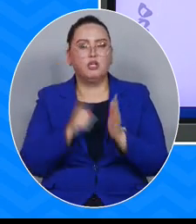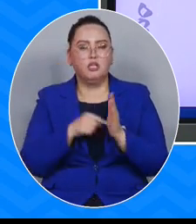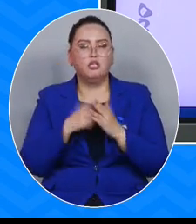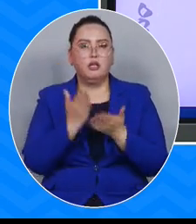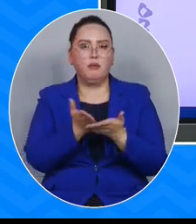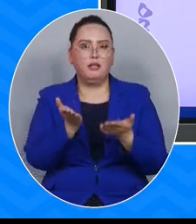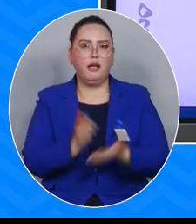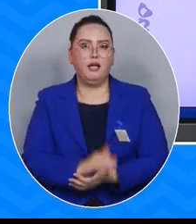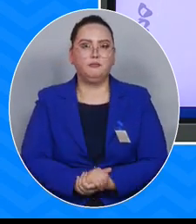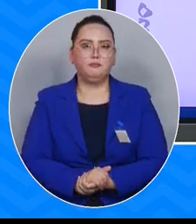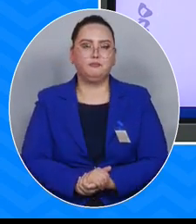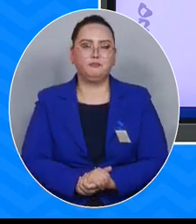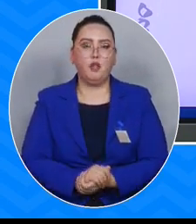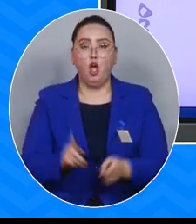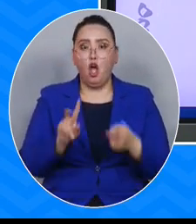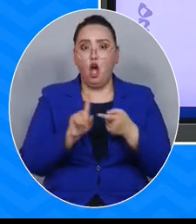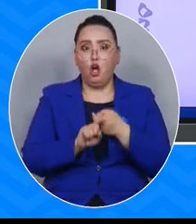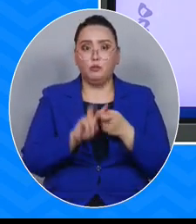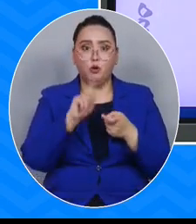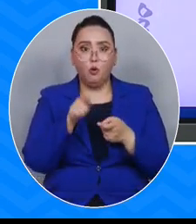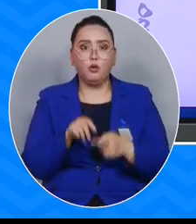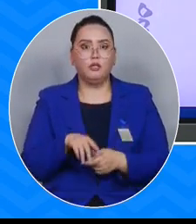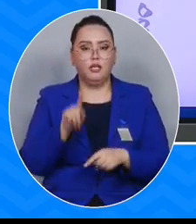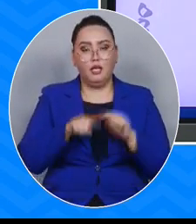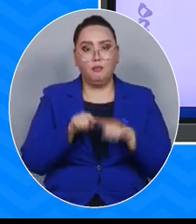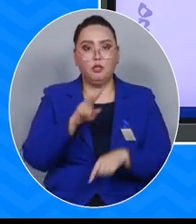өхэд үйн холбохүйгийг ямар өөргтэй ойсэн бүгдээрийн харчхай.